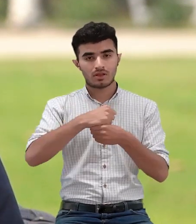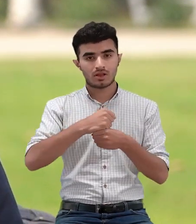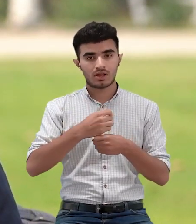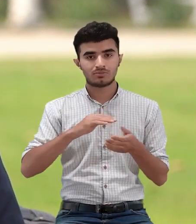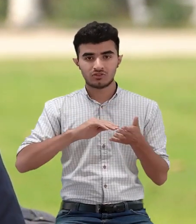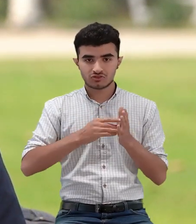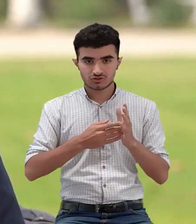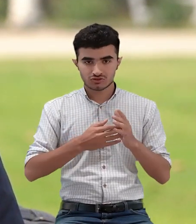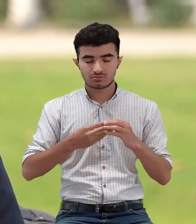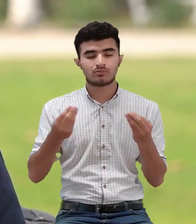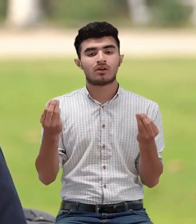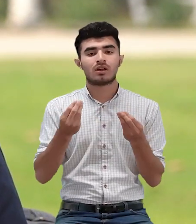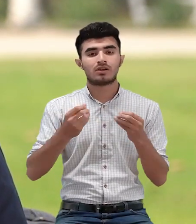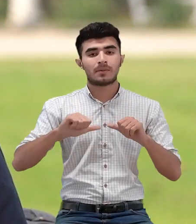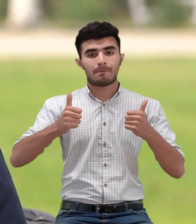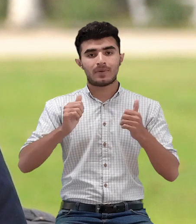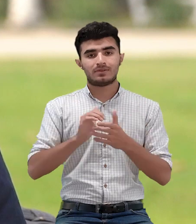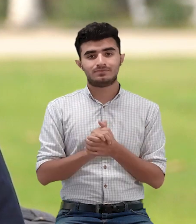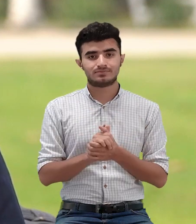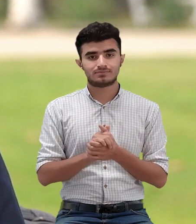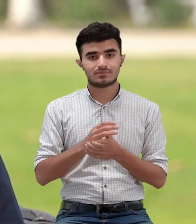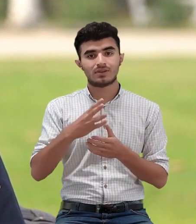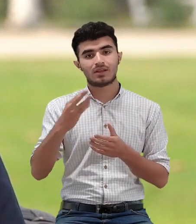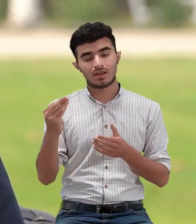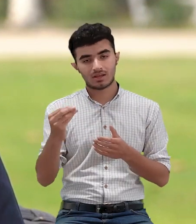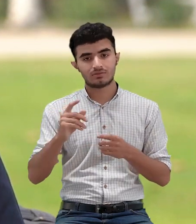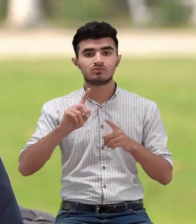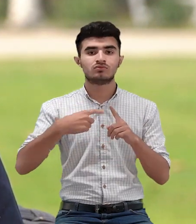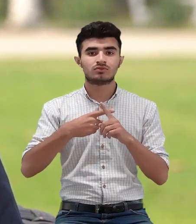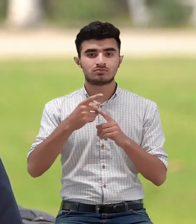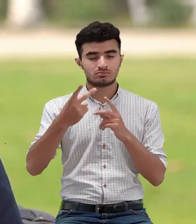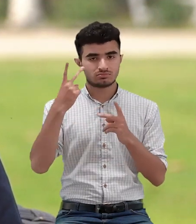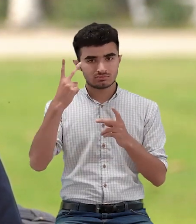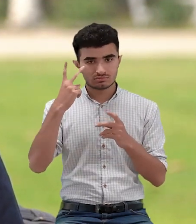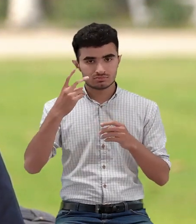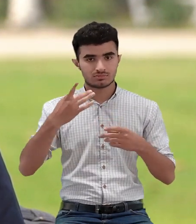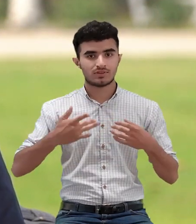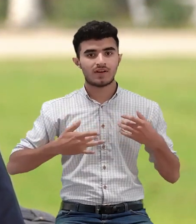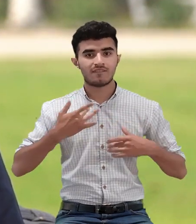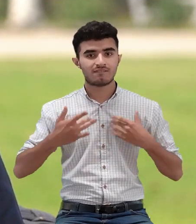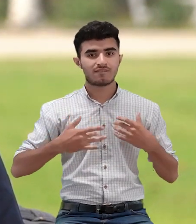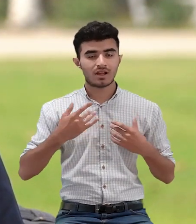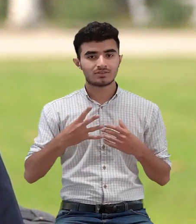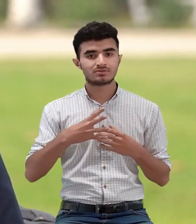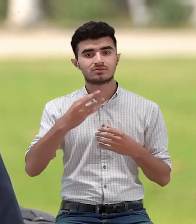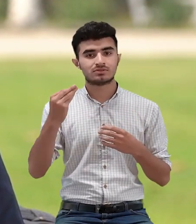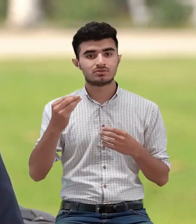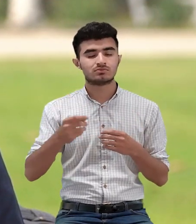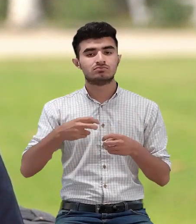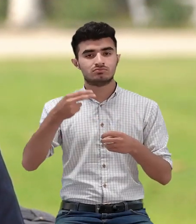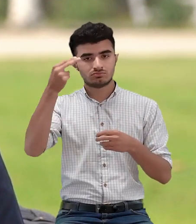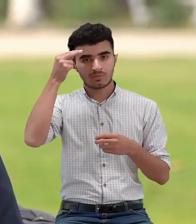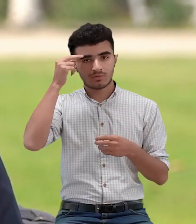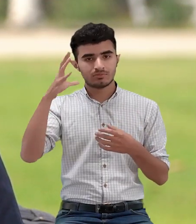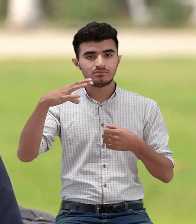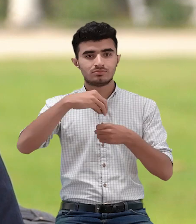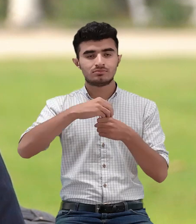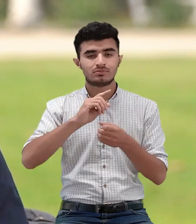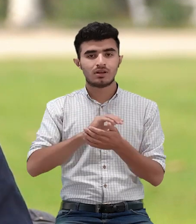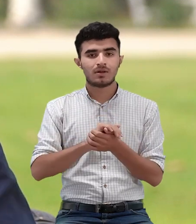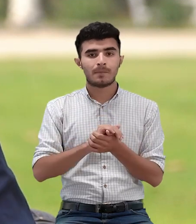میں حسد سے بچ سکتا ہوں۔ تو یہ چند موٹی موٹی چیزیں ہیں، دوبارہ دہرا رہا ہوں کہ حسد ایک پازیٹیو جذبہ